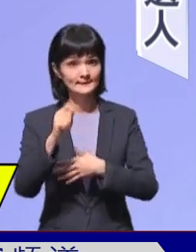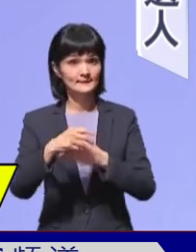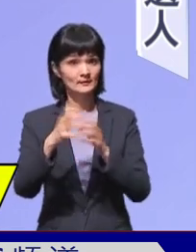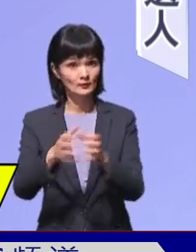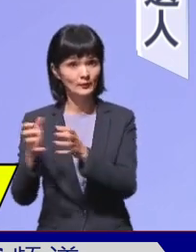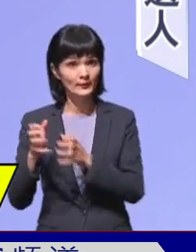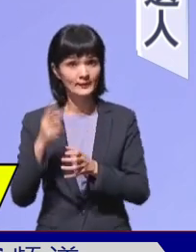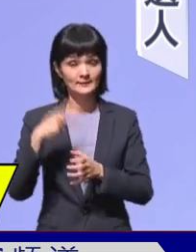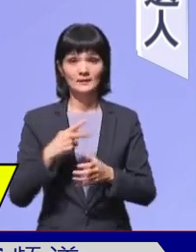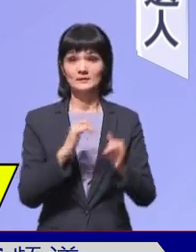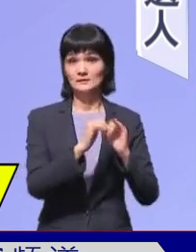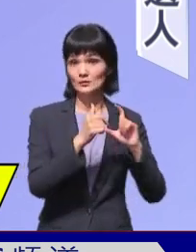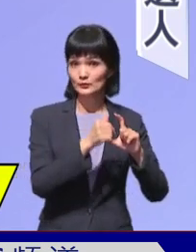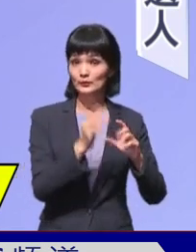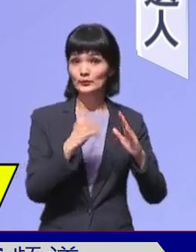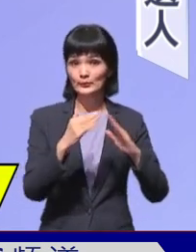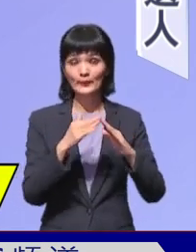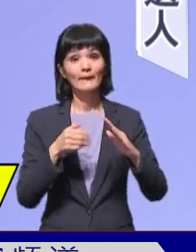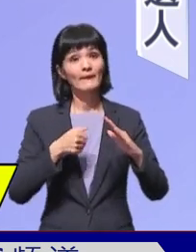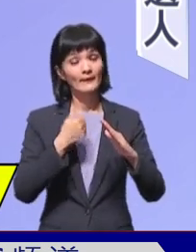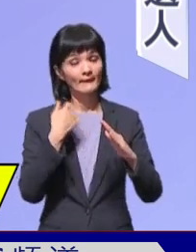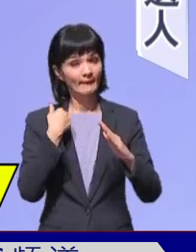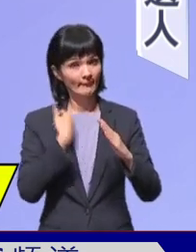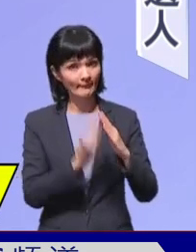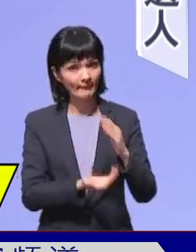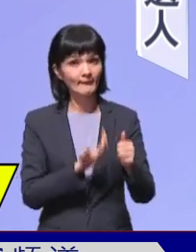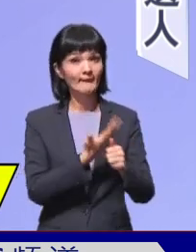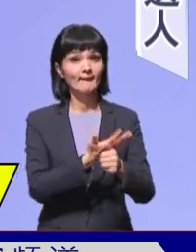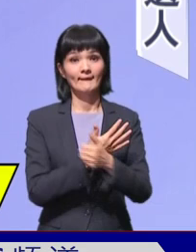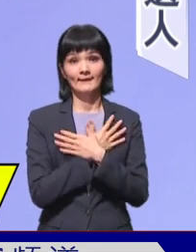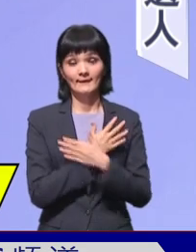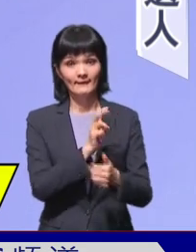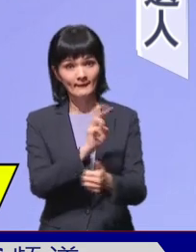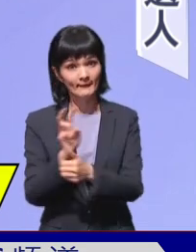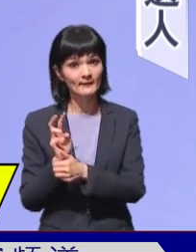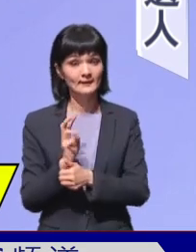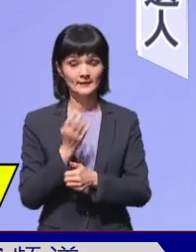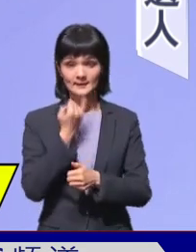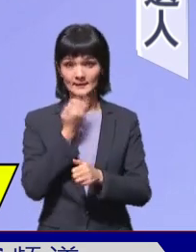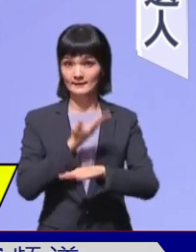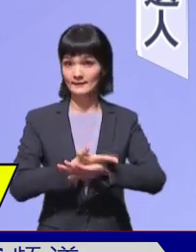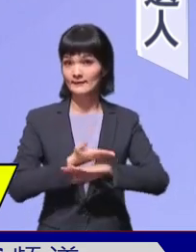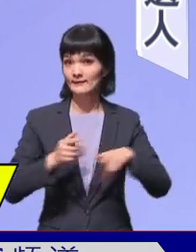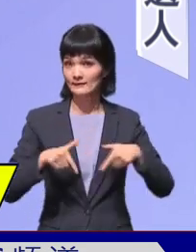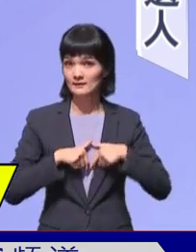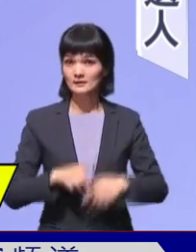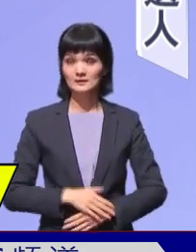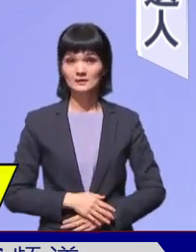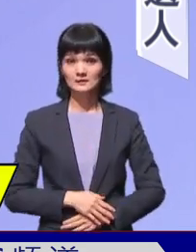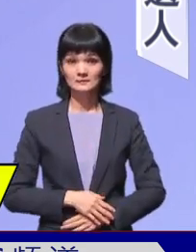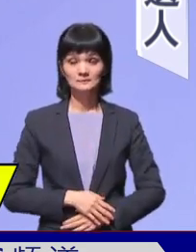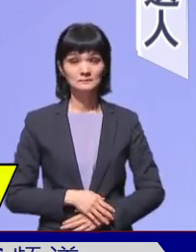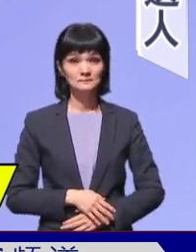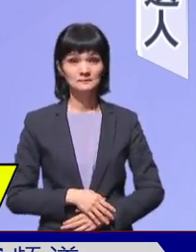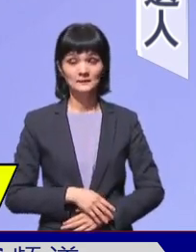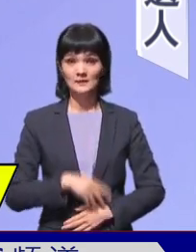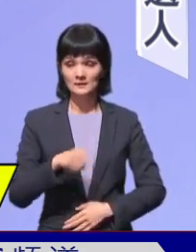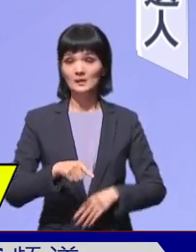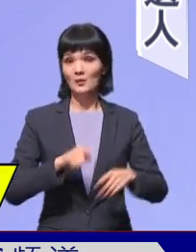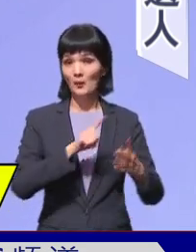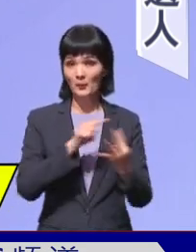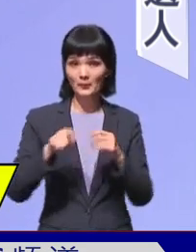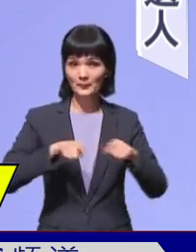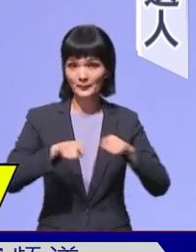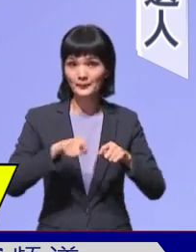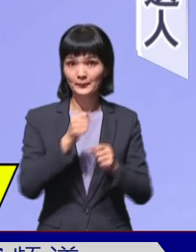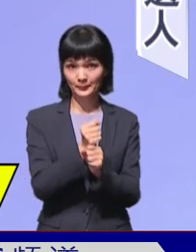动在校安亲，都是要让大家在育儿的时候能够更安心。只要把这些相关在育儿的手段做